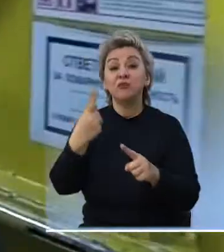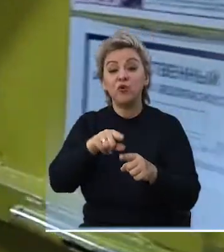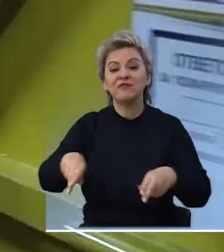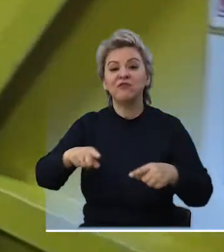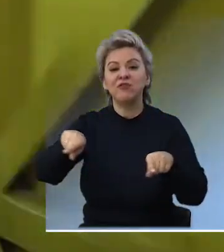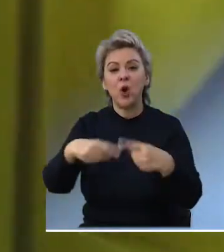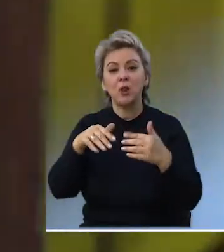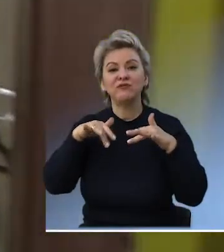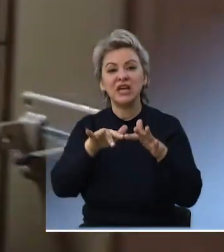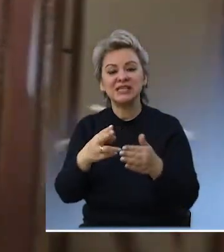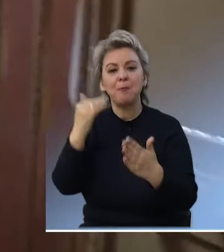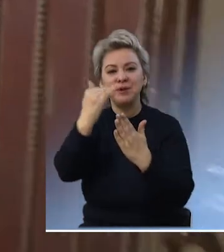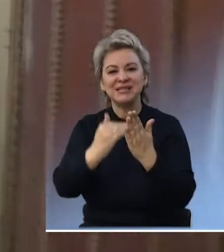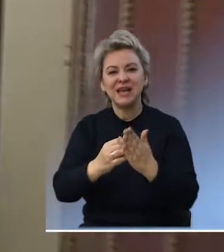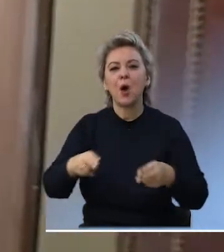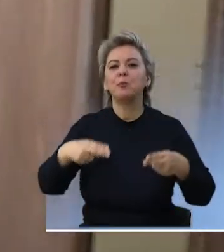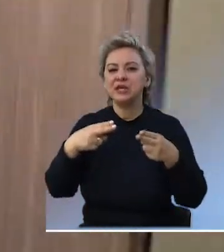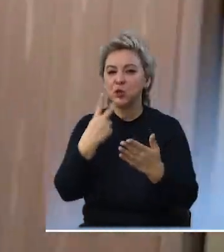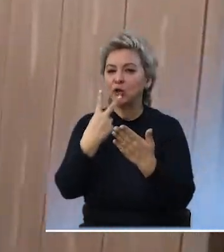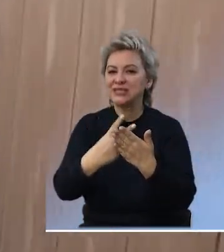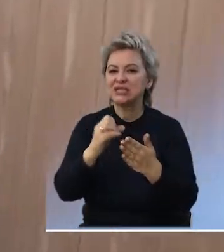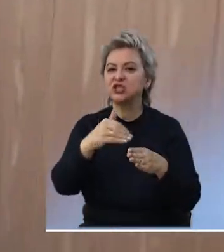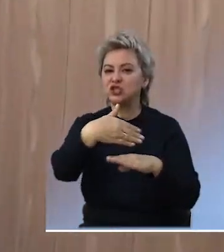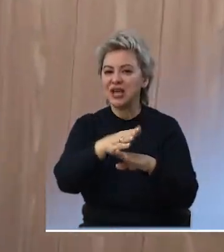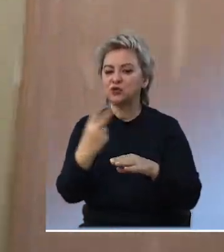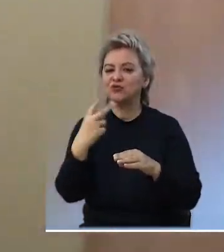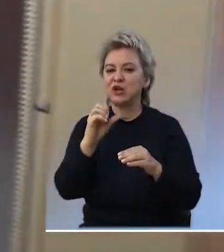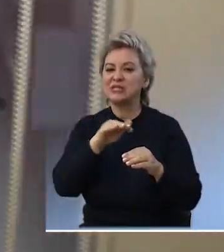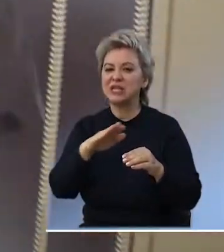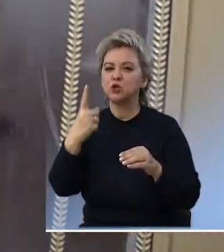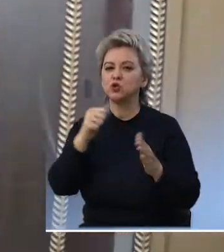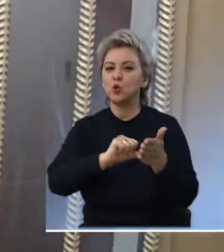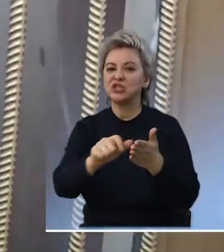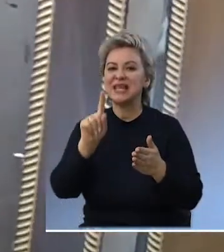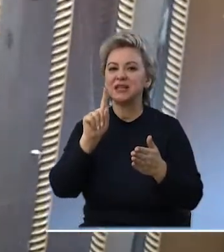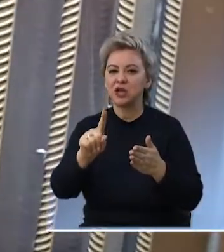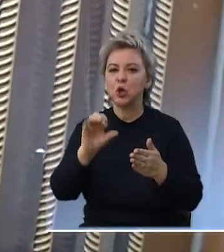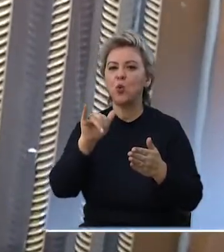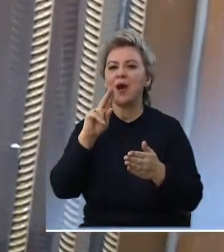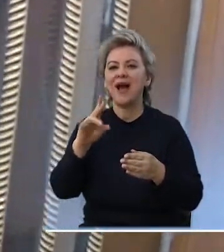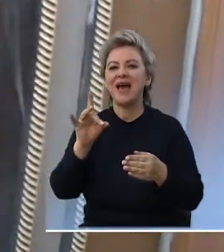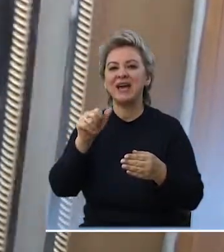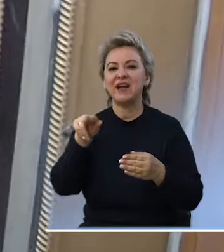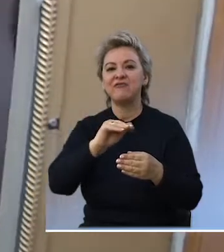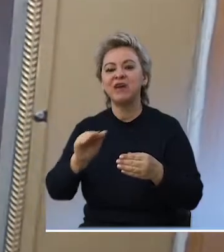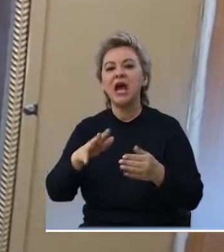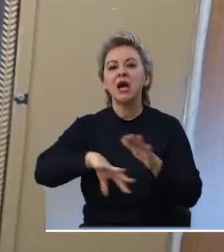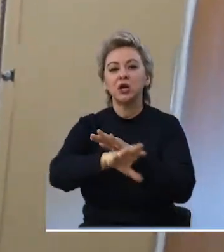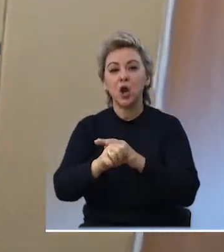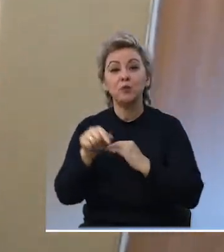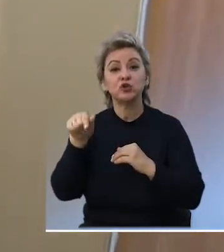фигуранта возбуждено уголовное дело по признакам преступления, предусмотренного частью 2 статьи 161 УК РФ